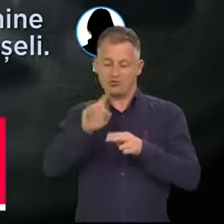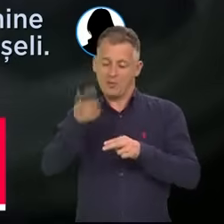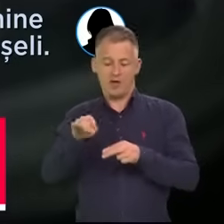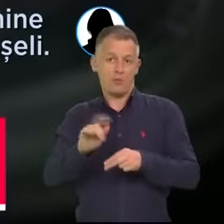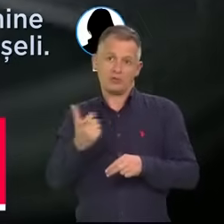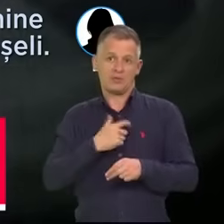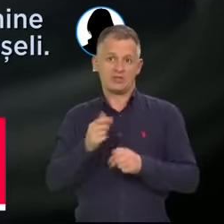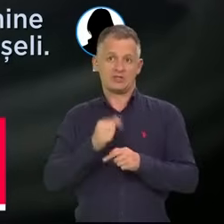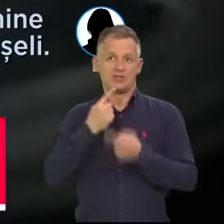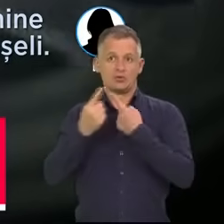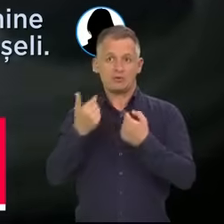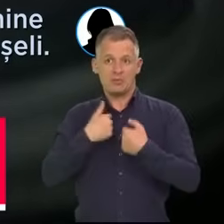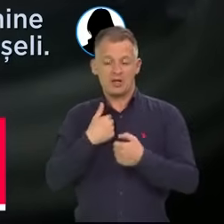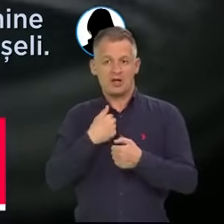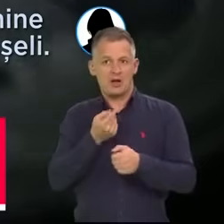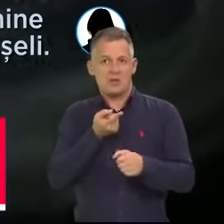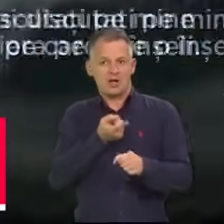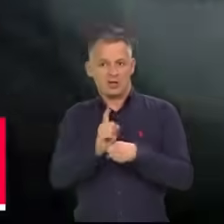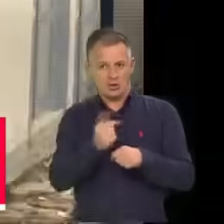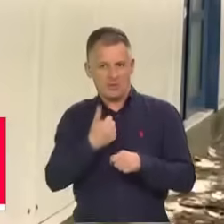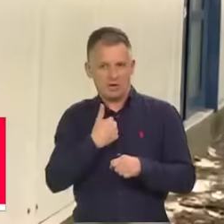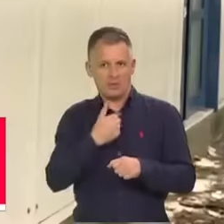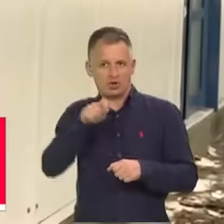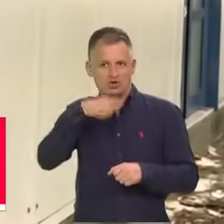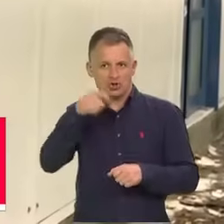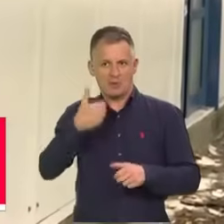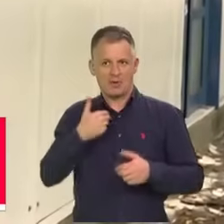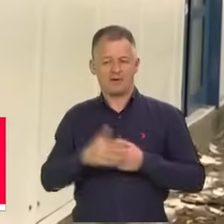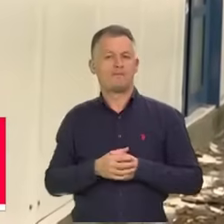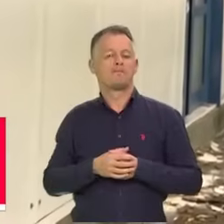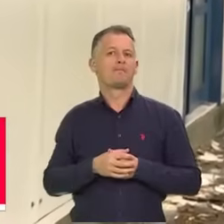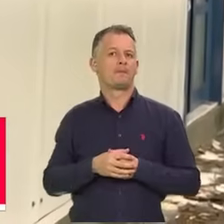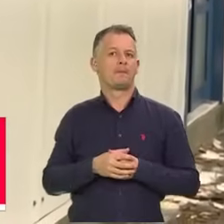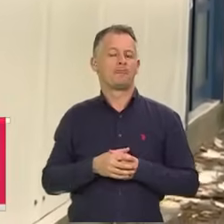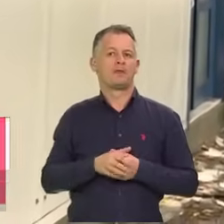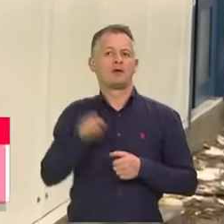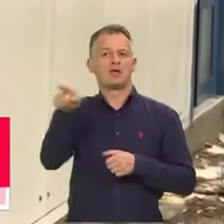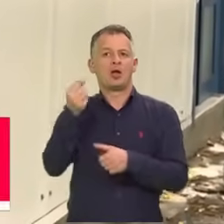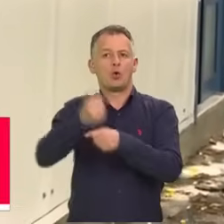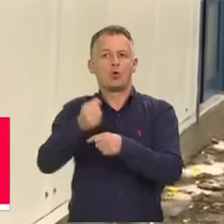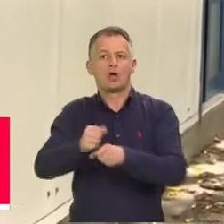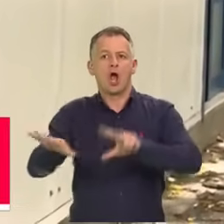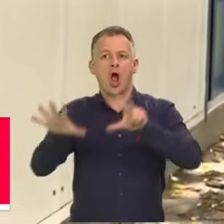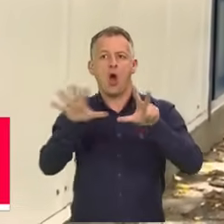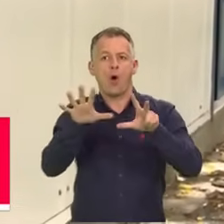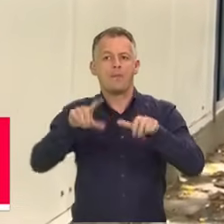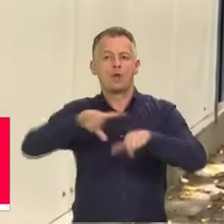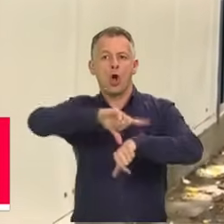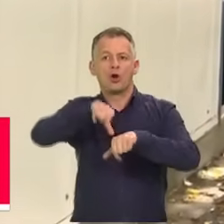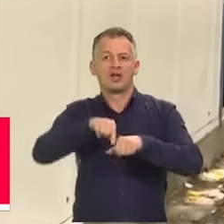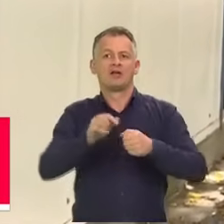mai discutați pe mine ca fraiera pe care o înșeli. Ea lucra la 8 ore la IMLE aici la institut,